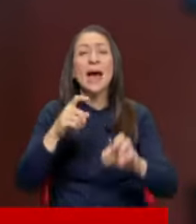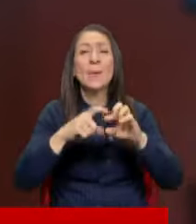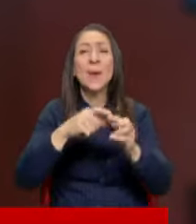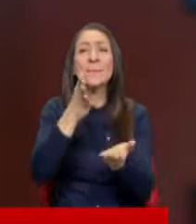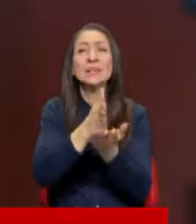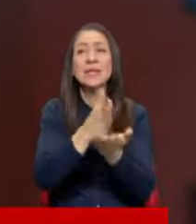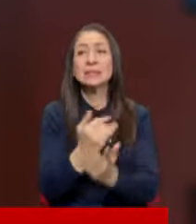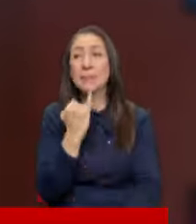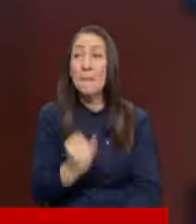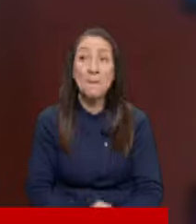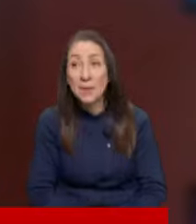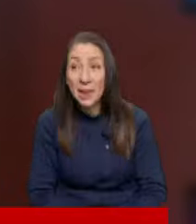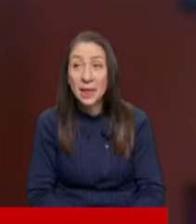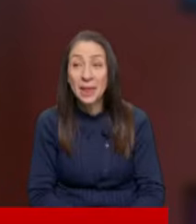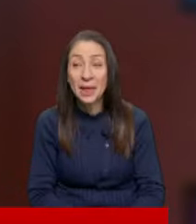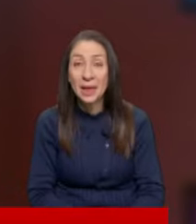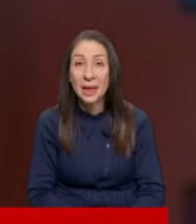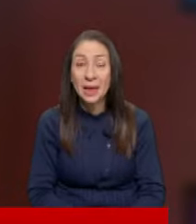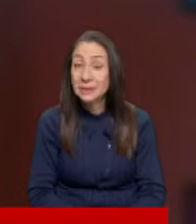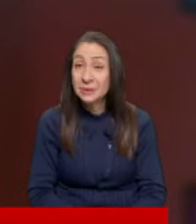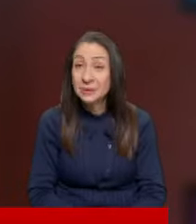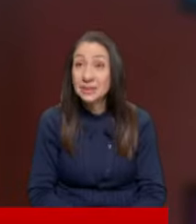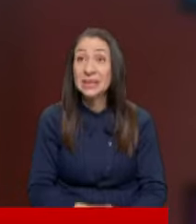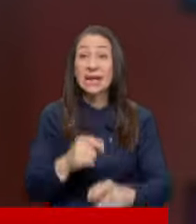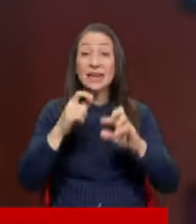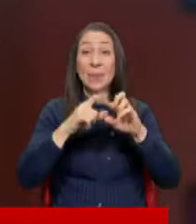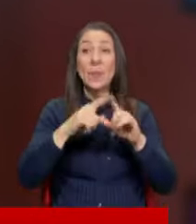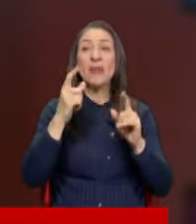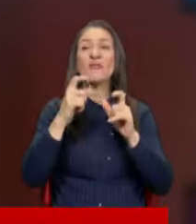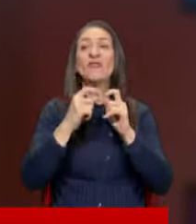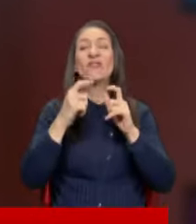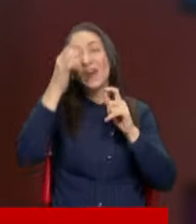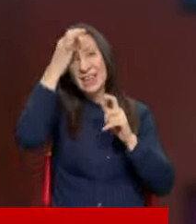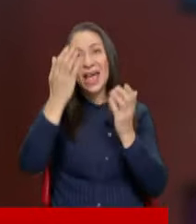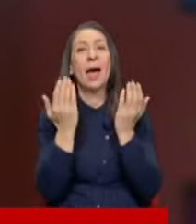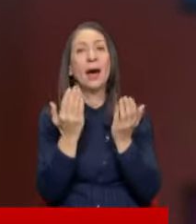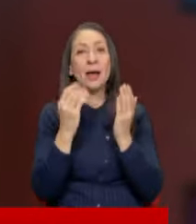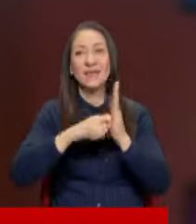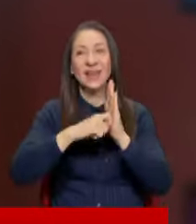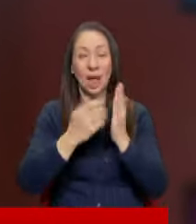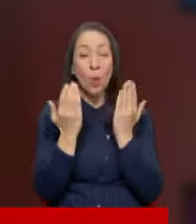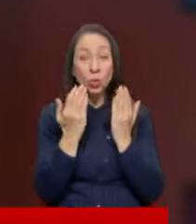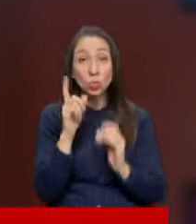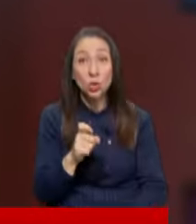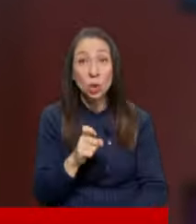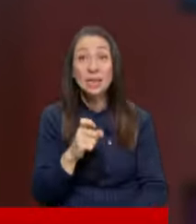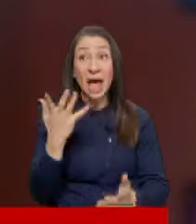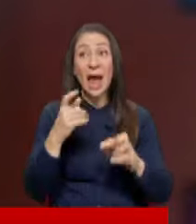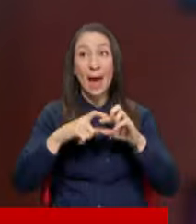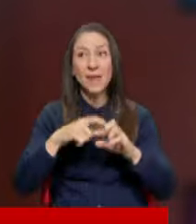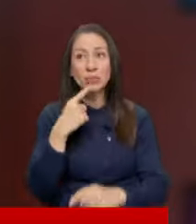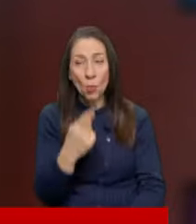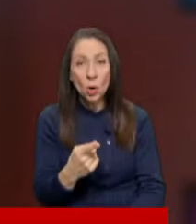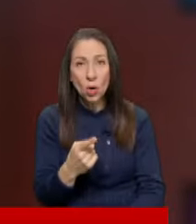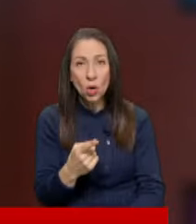mezarını ziyaret etti mi Rabia'ya bir Fatiha okudu mu daha Rabia diyor